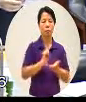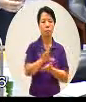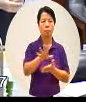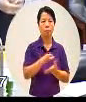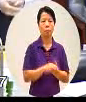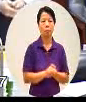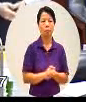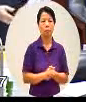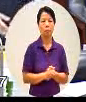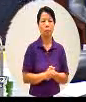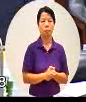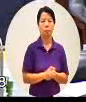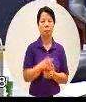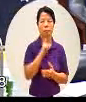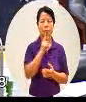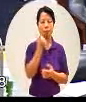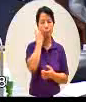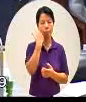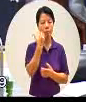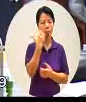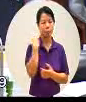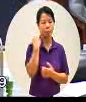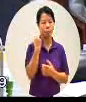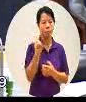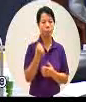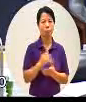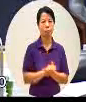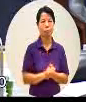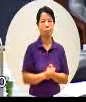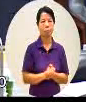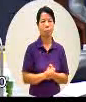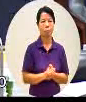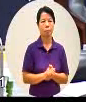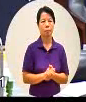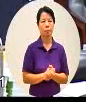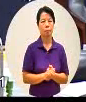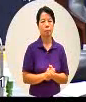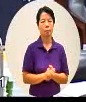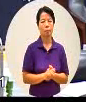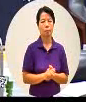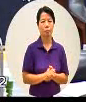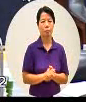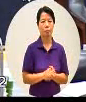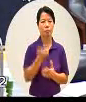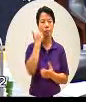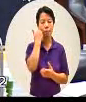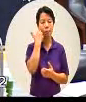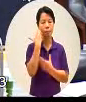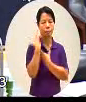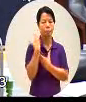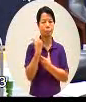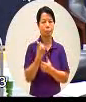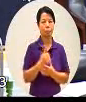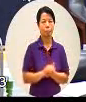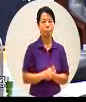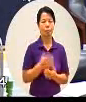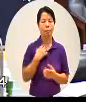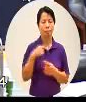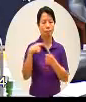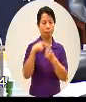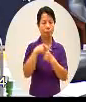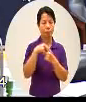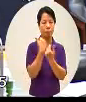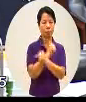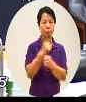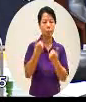面讲的火车头是谁？自己称自己火车头的。好、哦、好，我们研考会许主